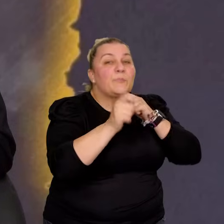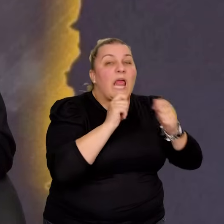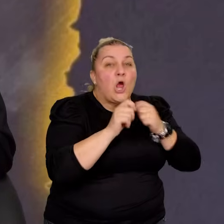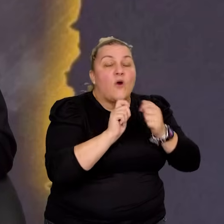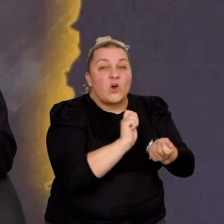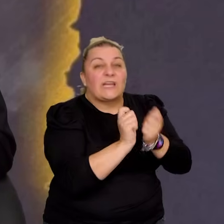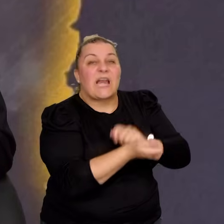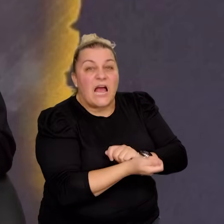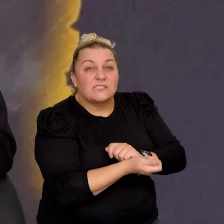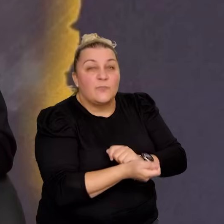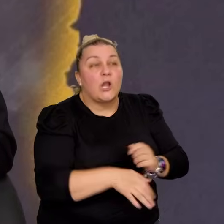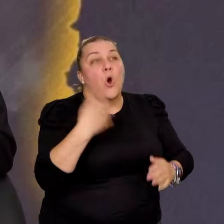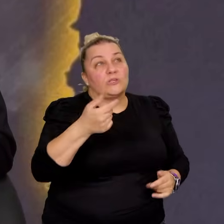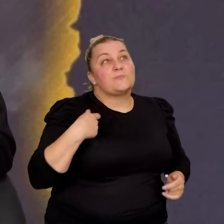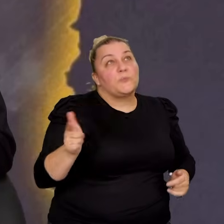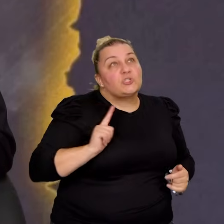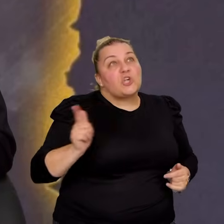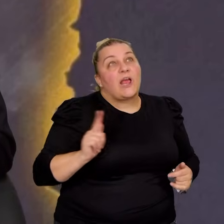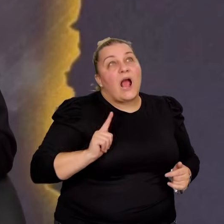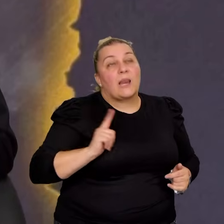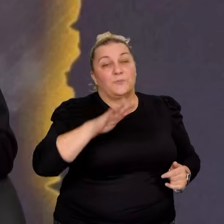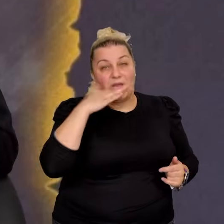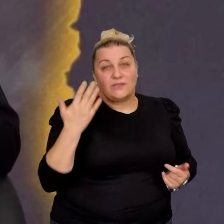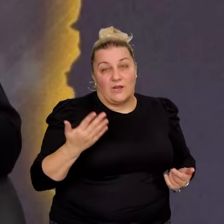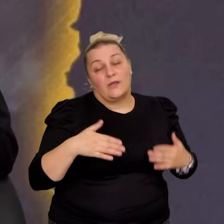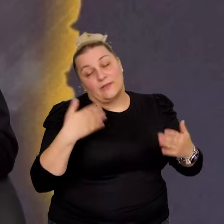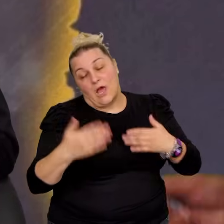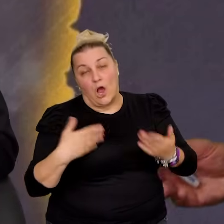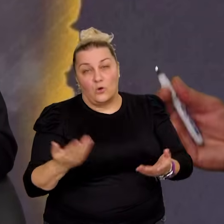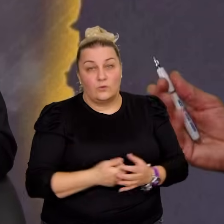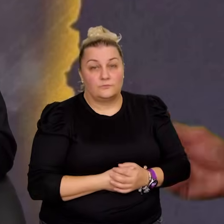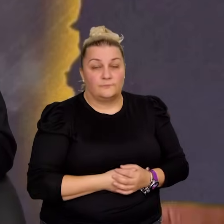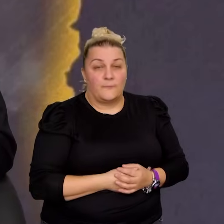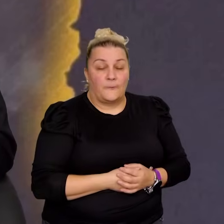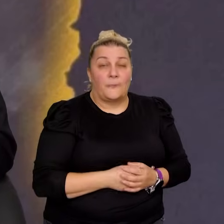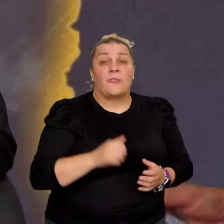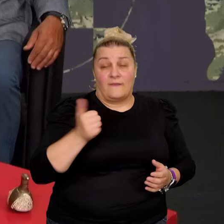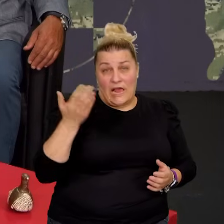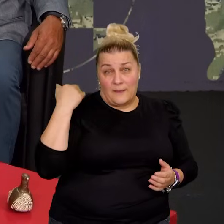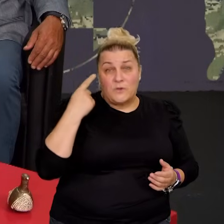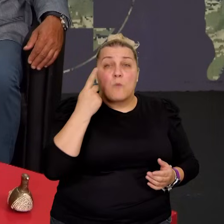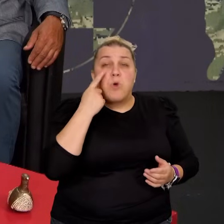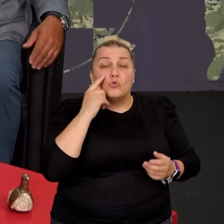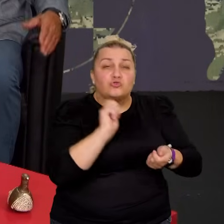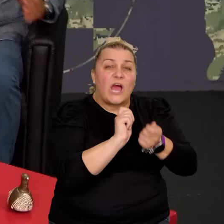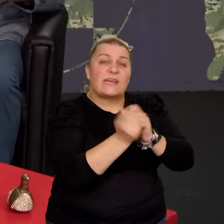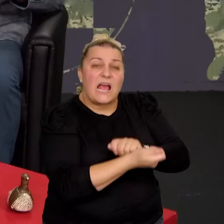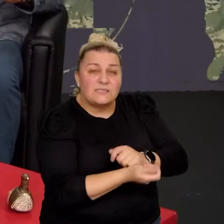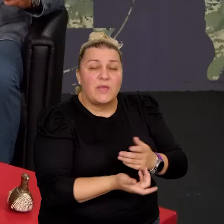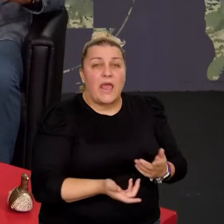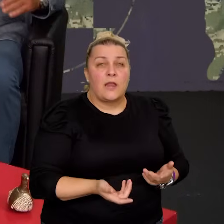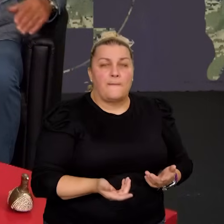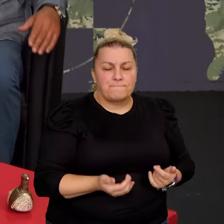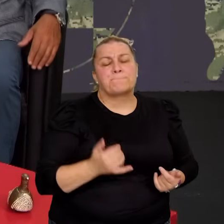o razmjeni, onda se čekao taj 5. dan, pa onda i tako. Je li bilo tih pokušaja, tih razmjena,